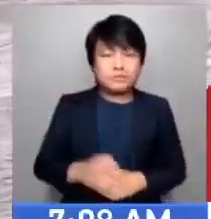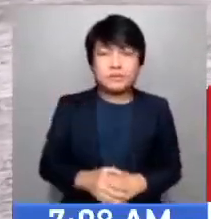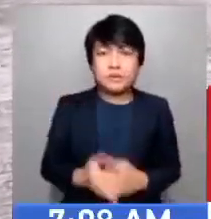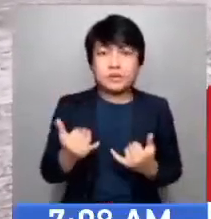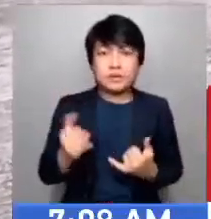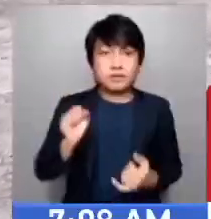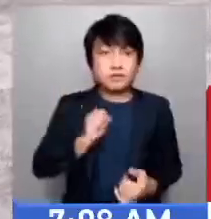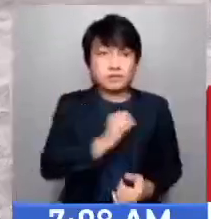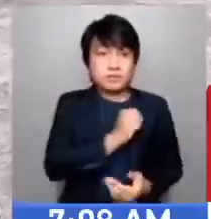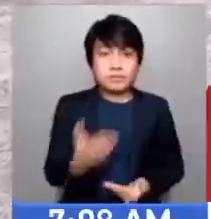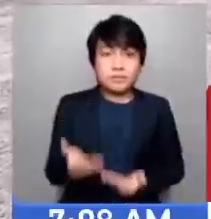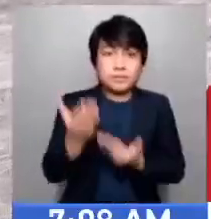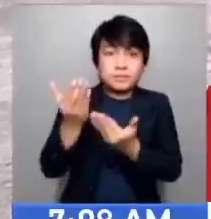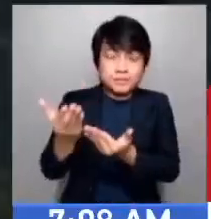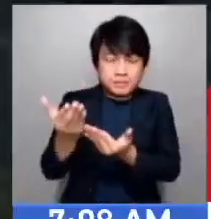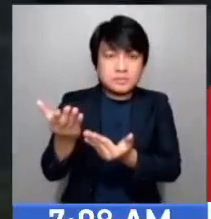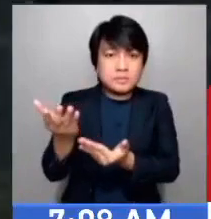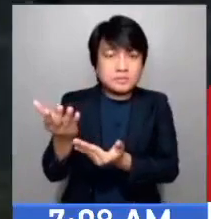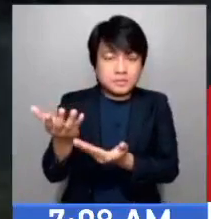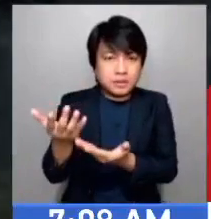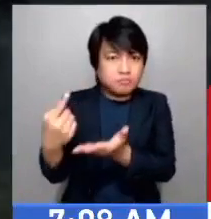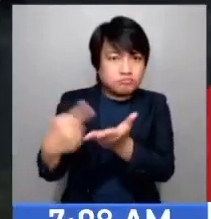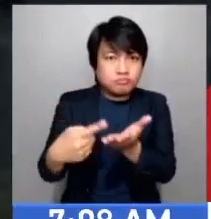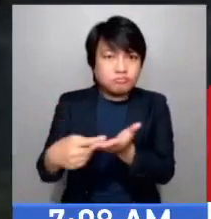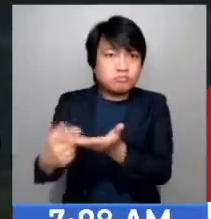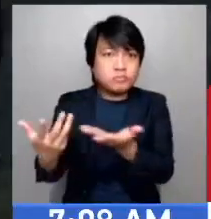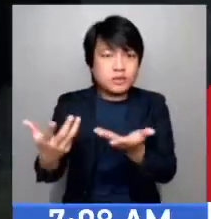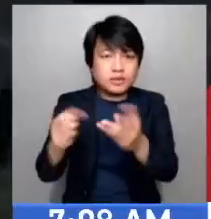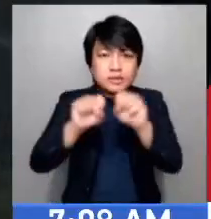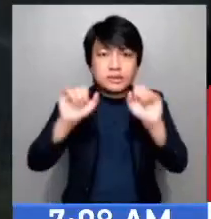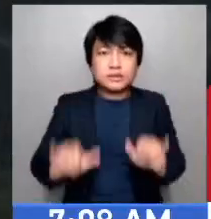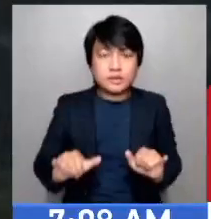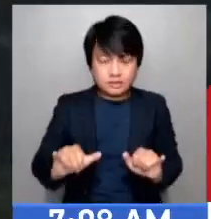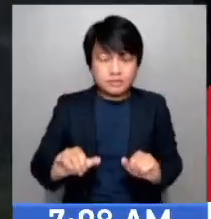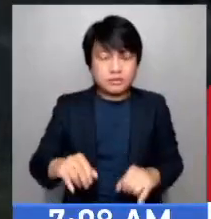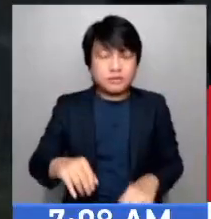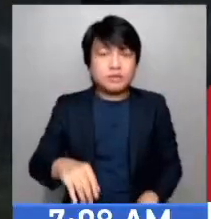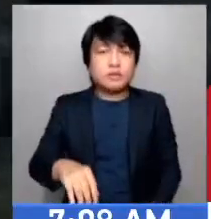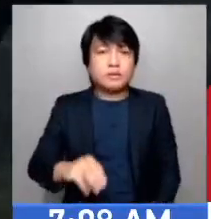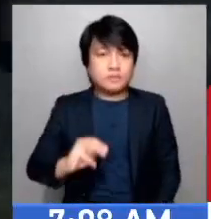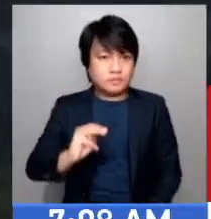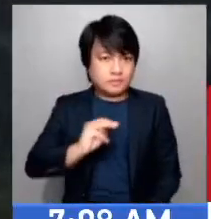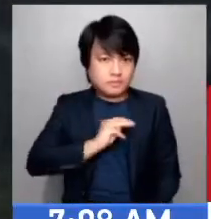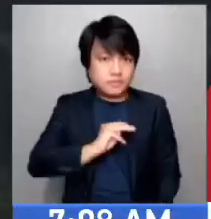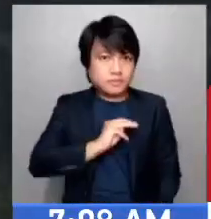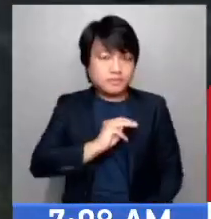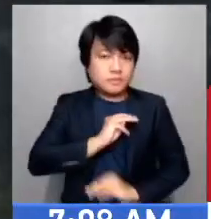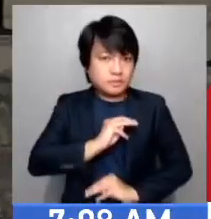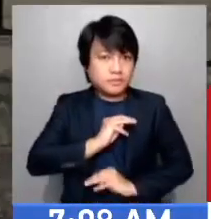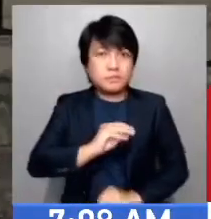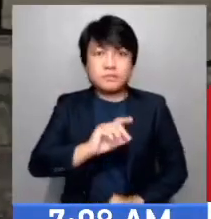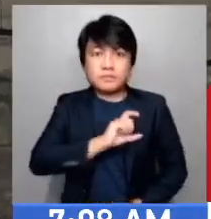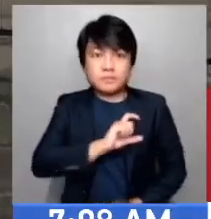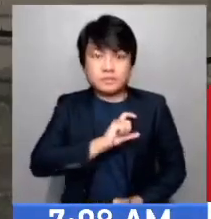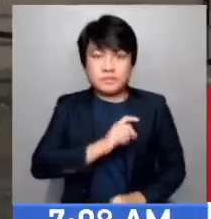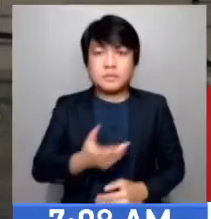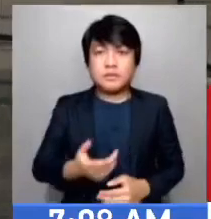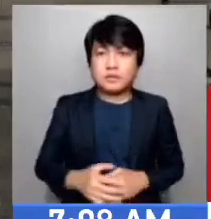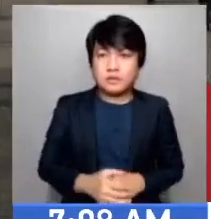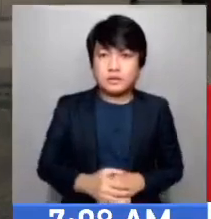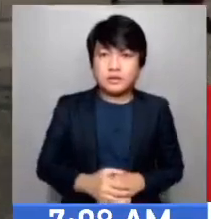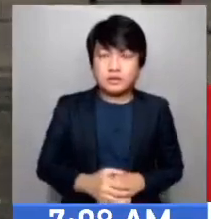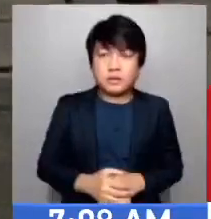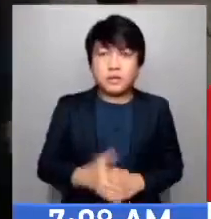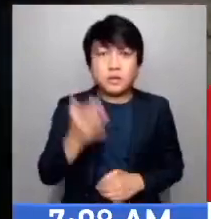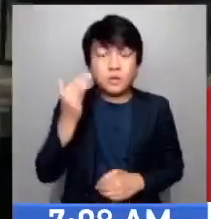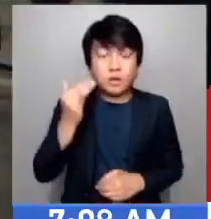pagbabago sa sistema ng military at uniformed personnel pension kung saan walang kontribusyon ang uniformed personnel at sagot lahat